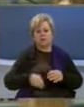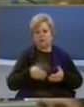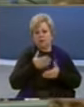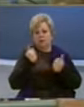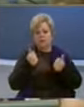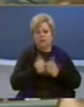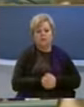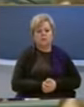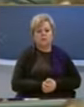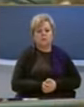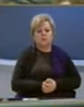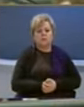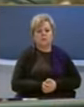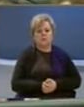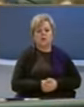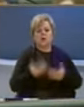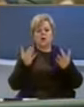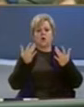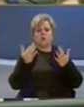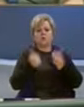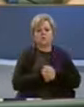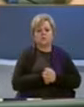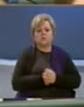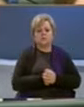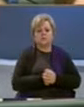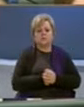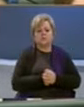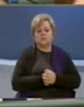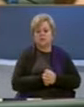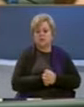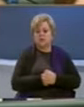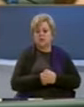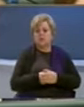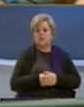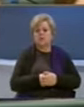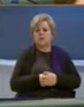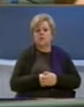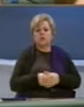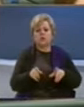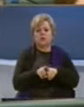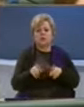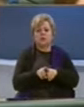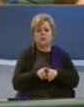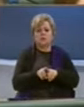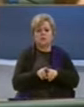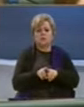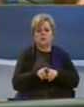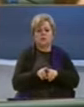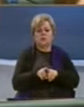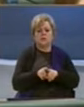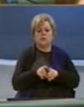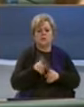tepër profesionist se sa persona ose profesionist që i takojnë jetë një caktume, ndërsa mundën me kanë shumë pak